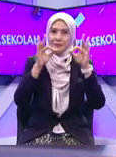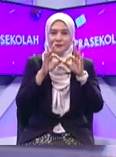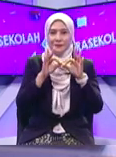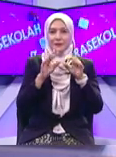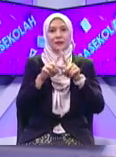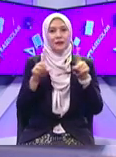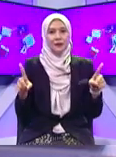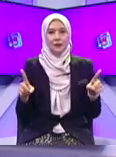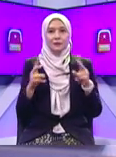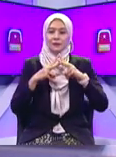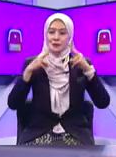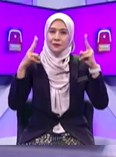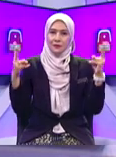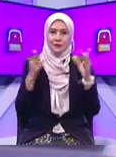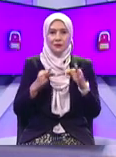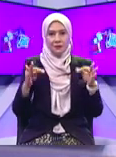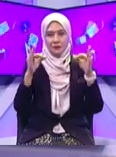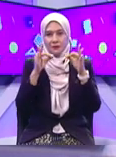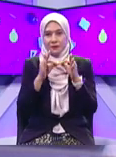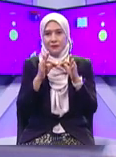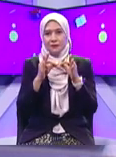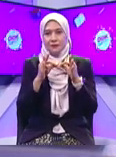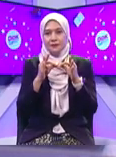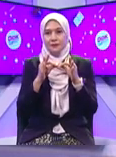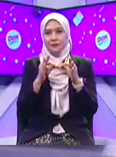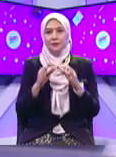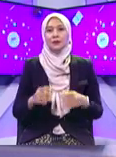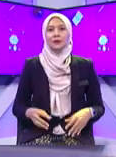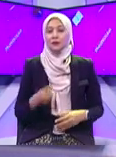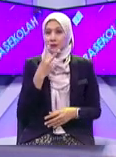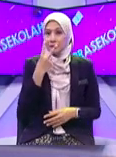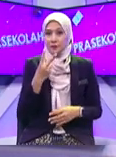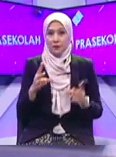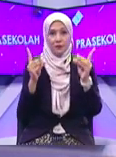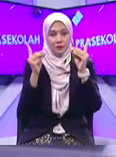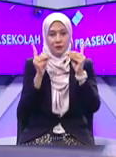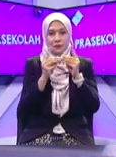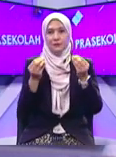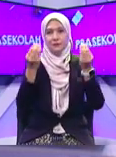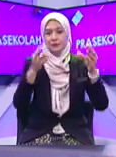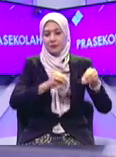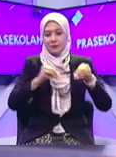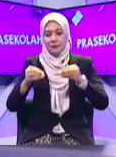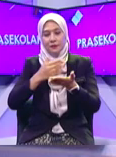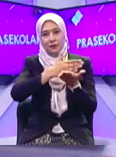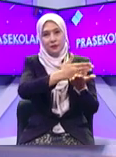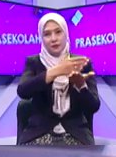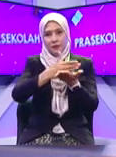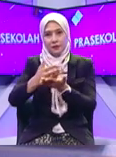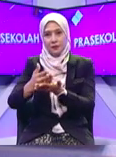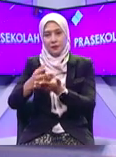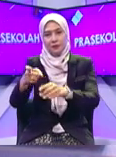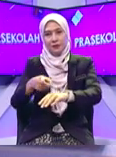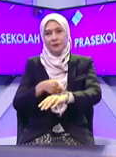kehidupan sehari-hari kita Kita akan jemput operasi tolak nih sepanjang hari kita sepanjang hayat kita macam kita tengok tadi